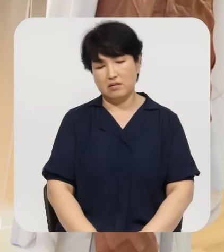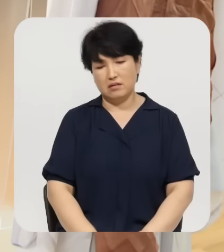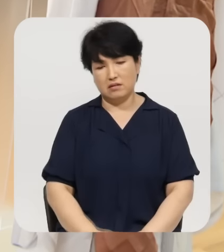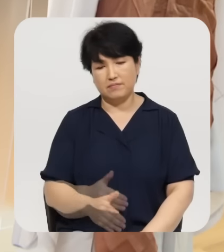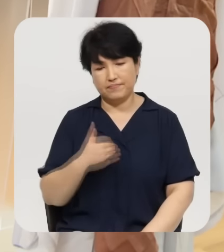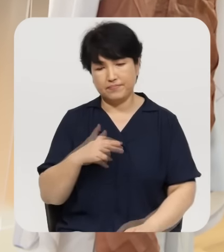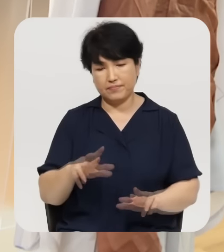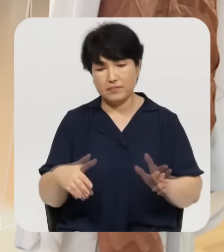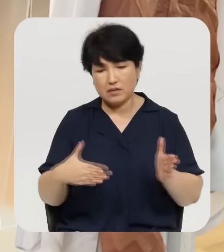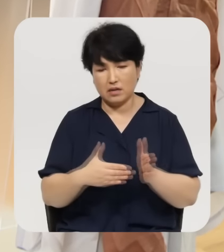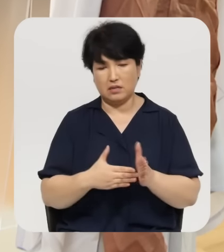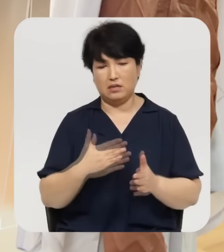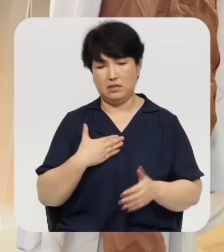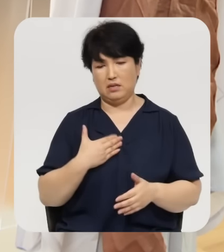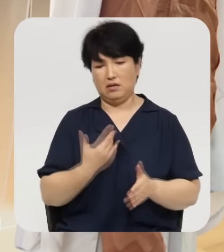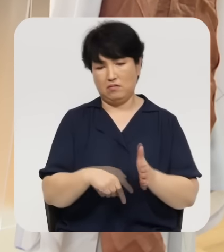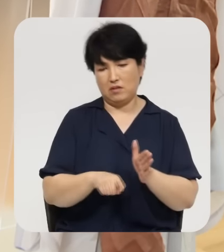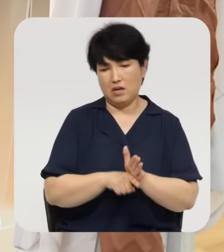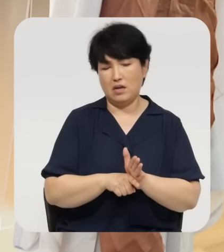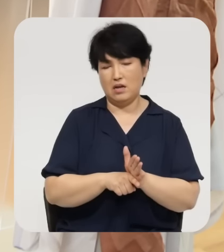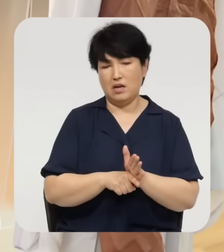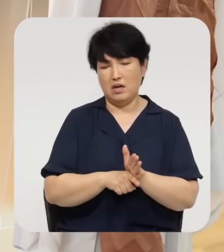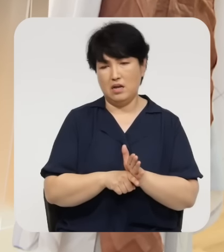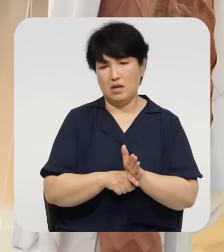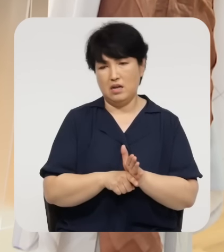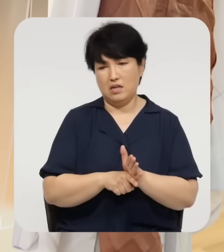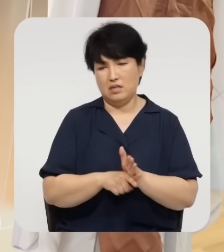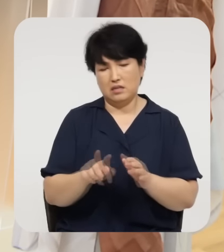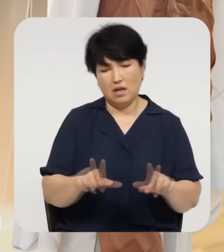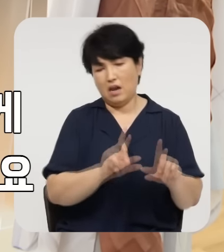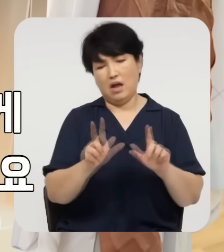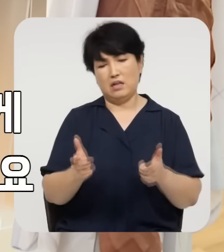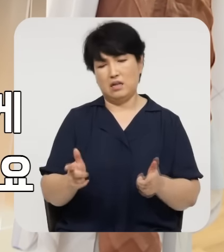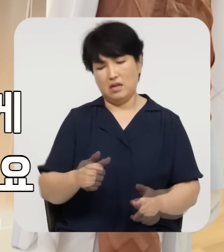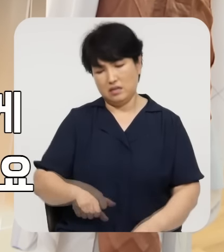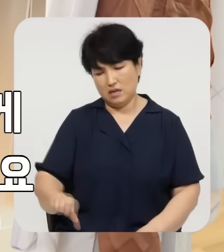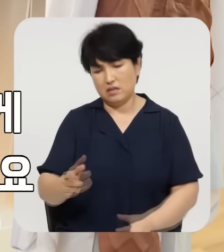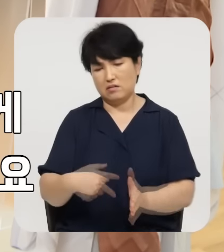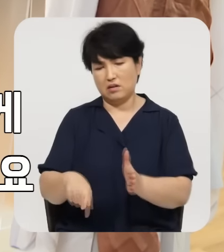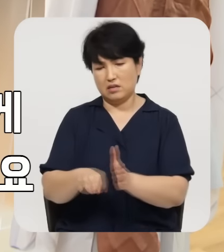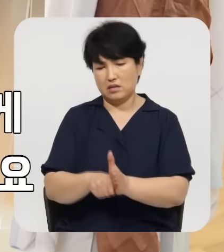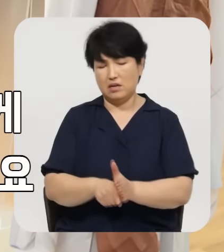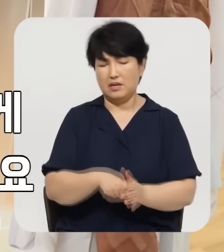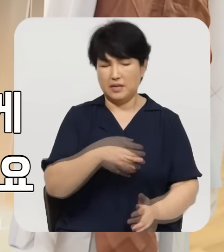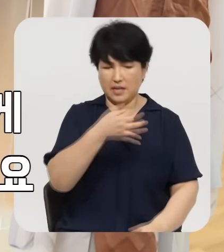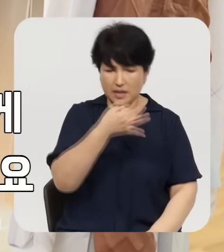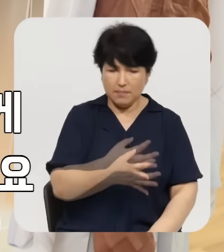예, 이때까지 살아온 게 제 자신을 위해서 살아온 게 아니고 자식을 위해서